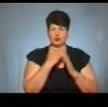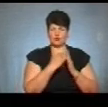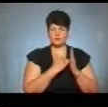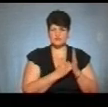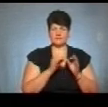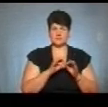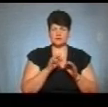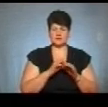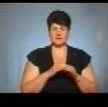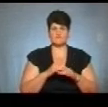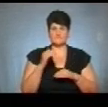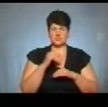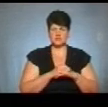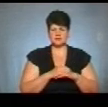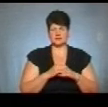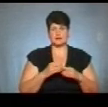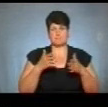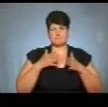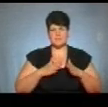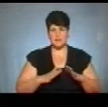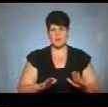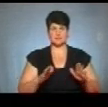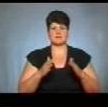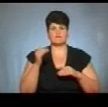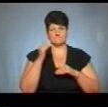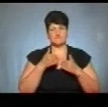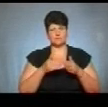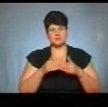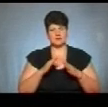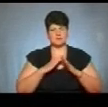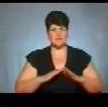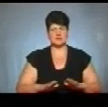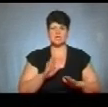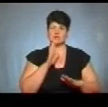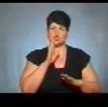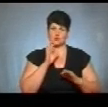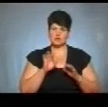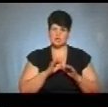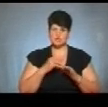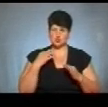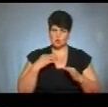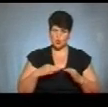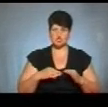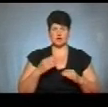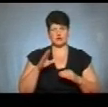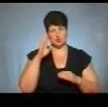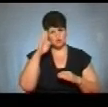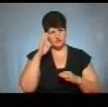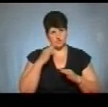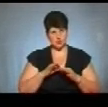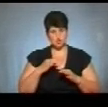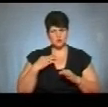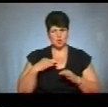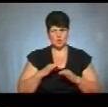– вишиване вечірнє плаття-коктейль, випускне плаття, вишита жіноча сорочка і чоловіча сорочка. Конкурс відбувся в Тернопільській школі